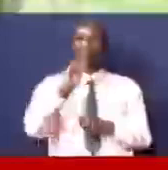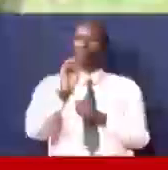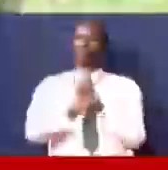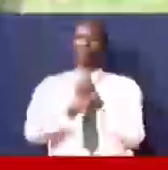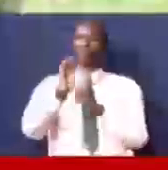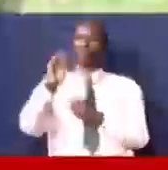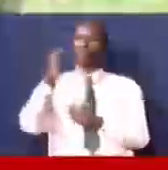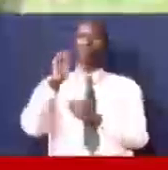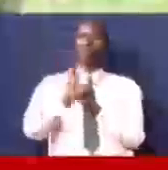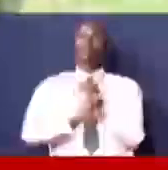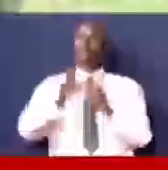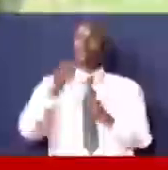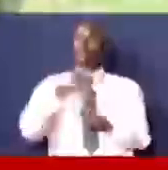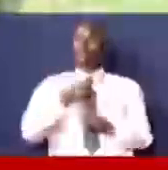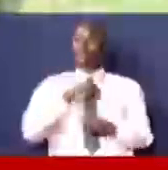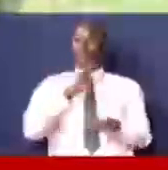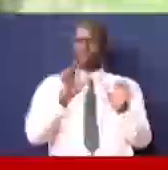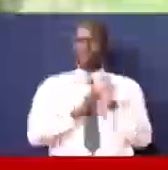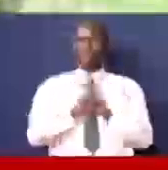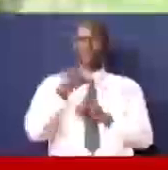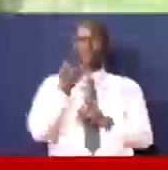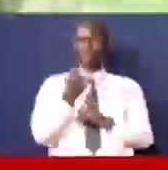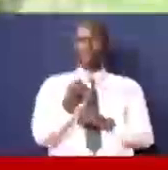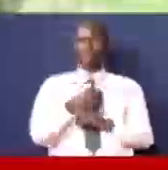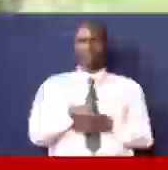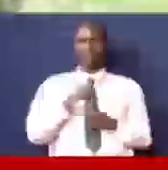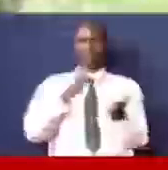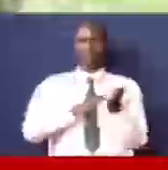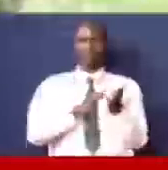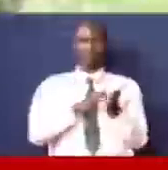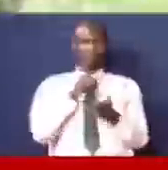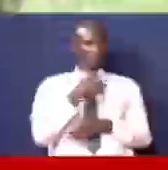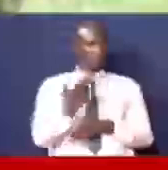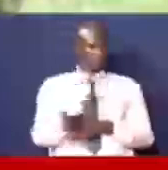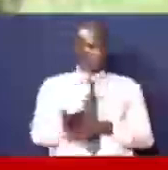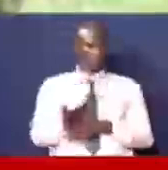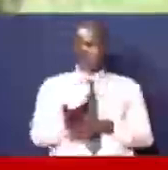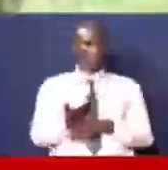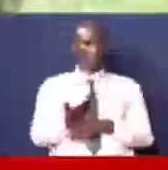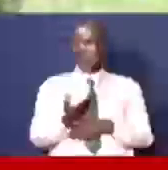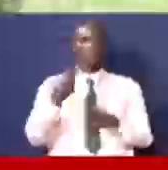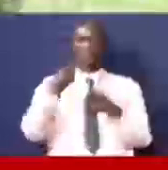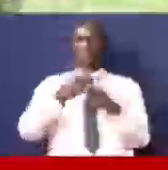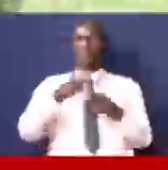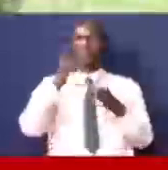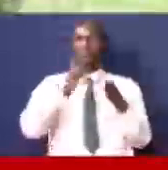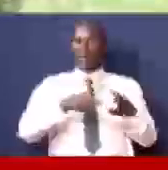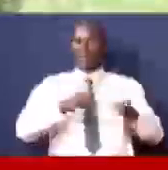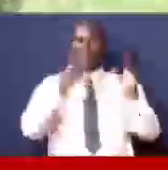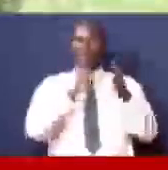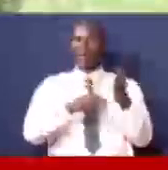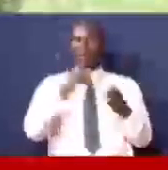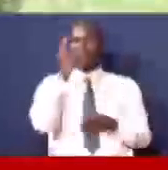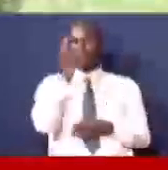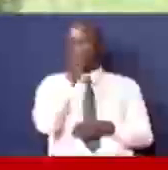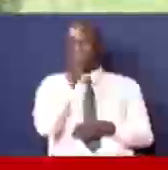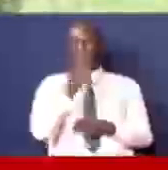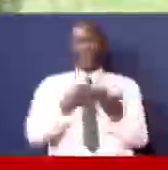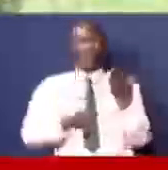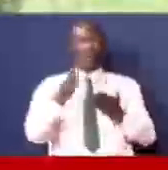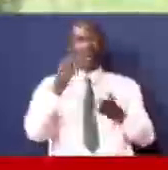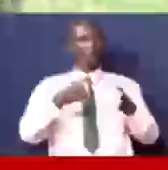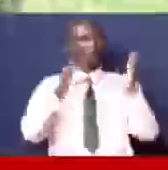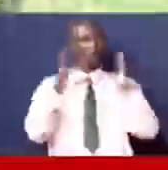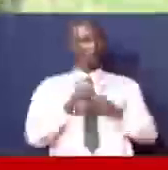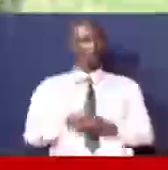ndino. Nye ta vice president wa akune ndao recommend. Yes. Witu Kibaki super highway. Adhi siyana